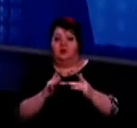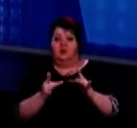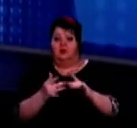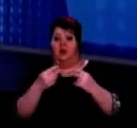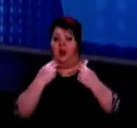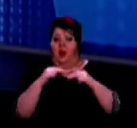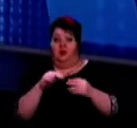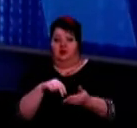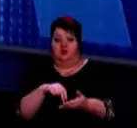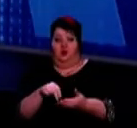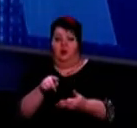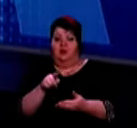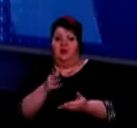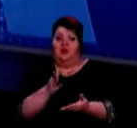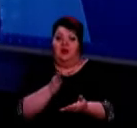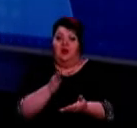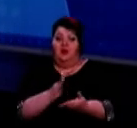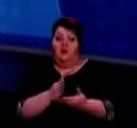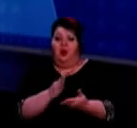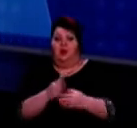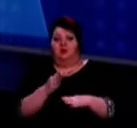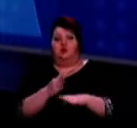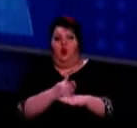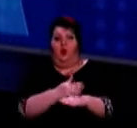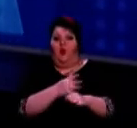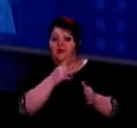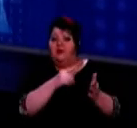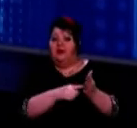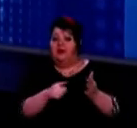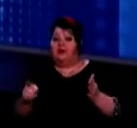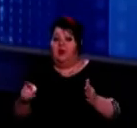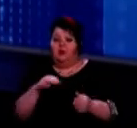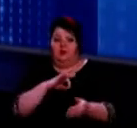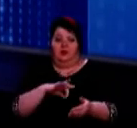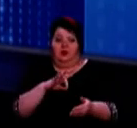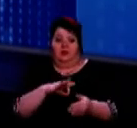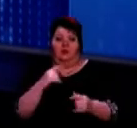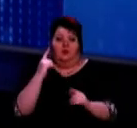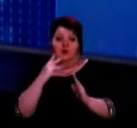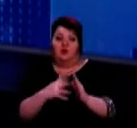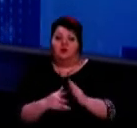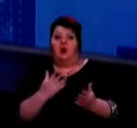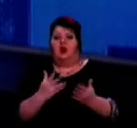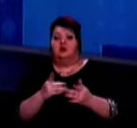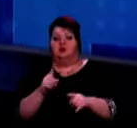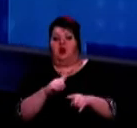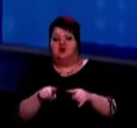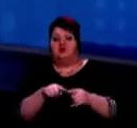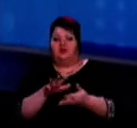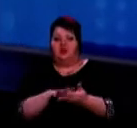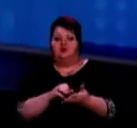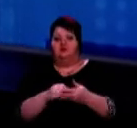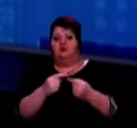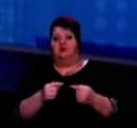найкраще купувати ті, які мають відносно довгий термін придатності, не швидкопсувні. Тому що ми розуміємо, якщо це швидкопсувний товар,